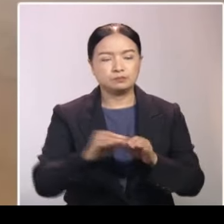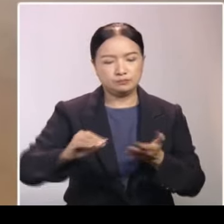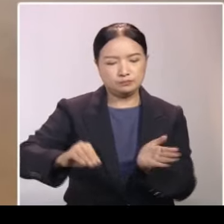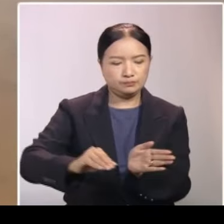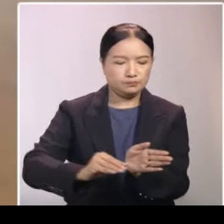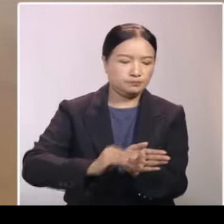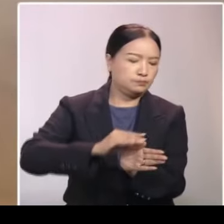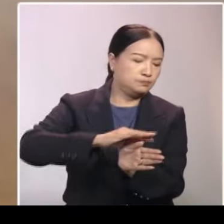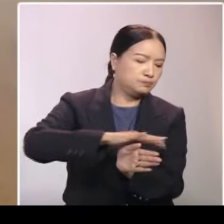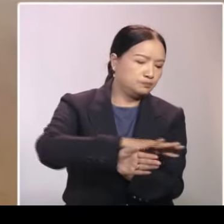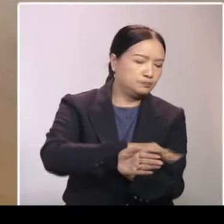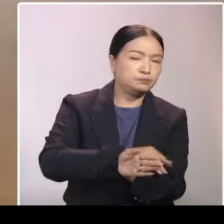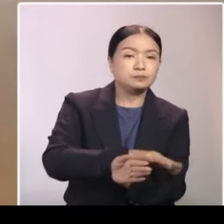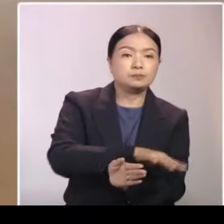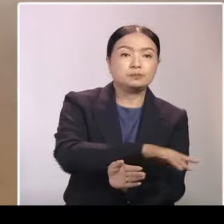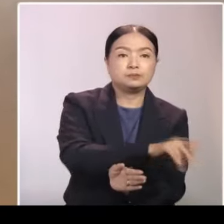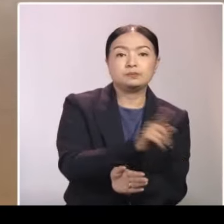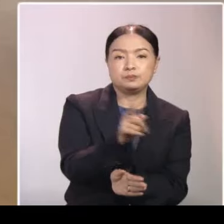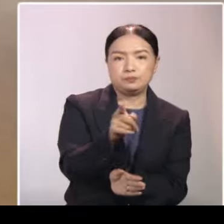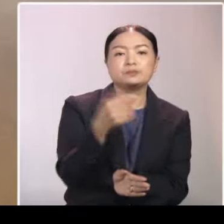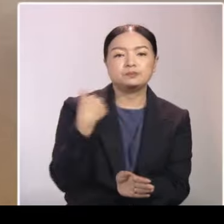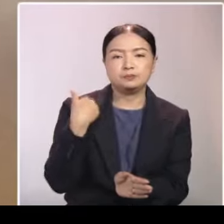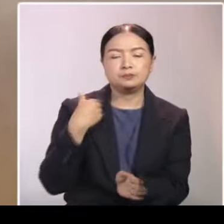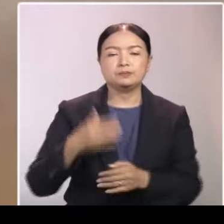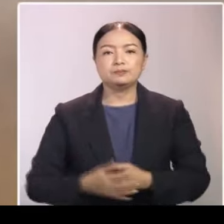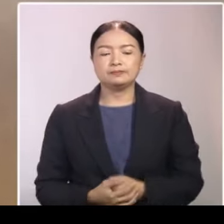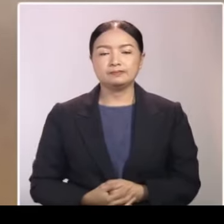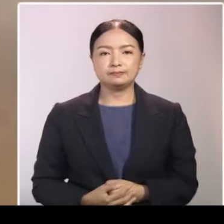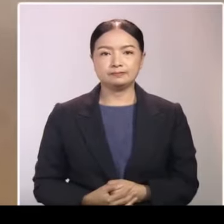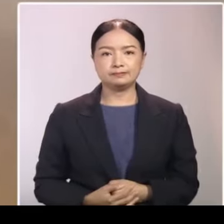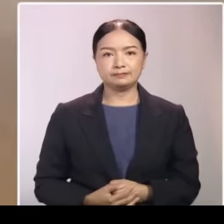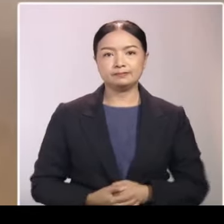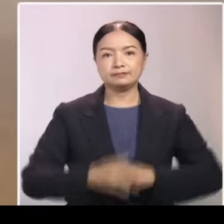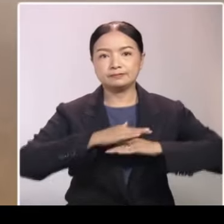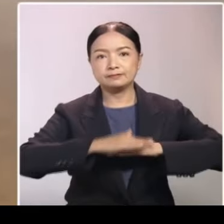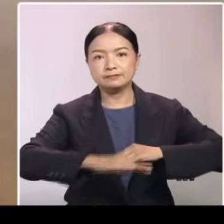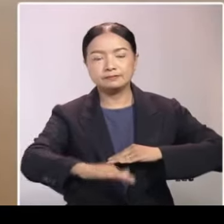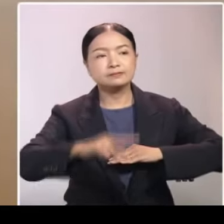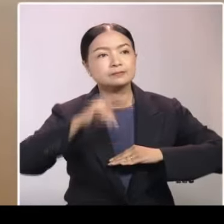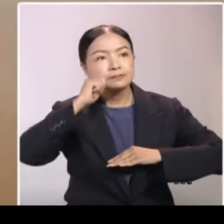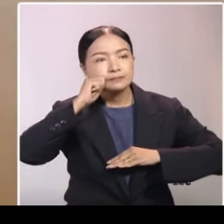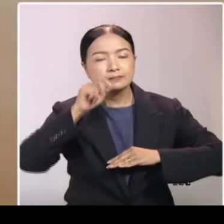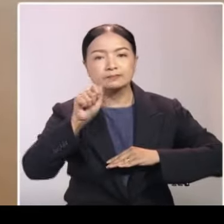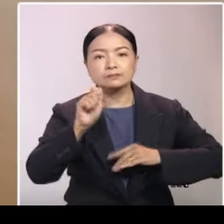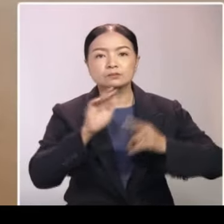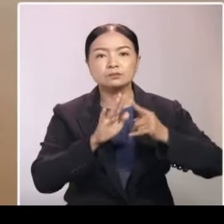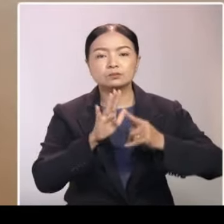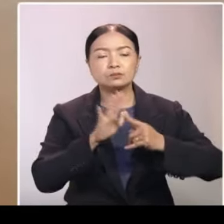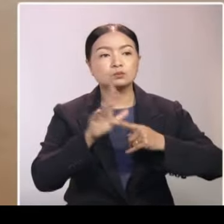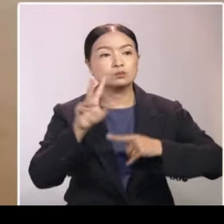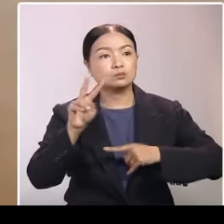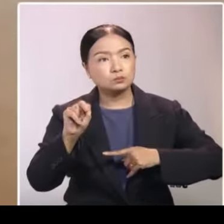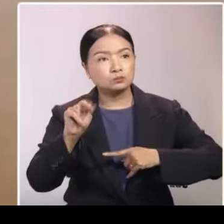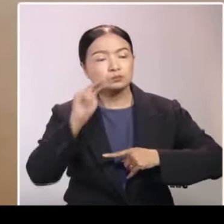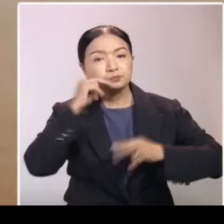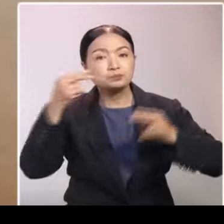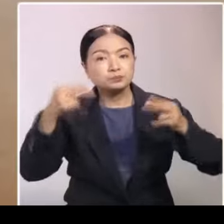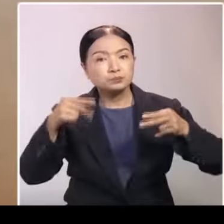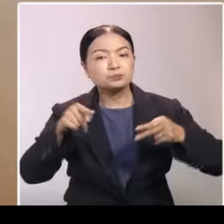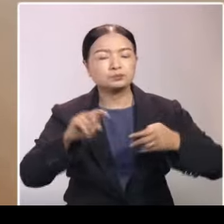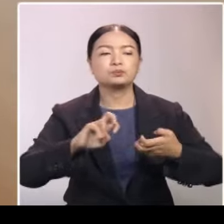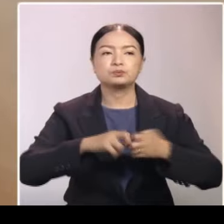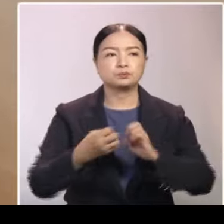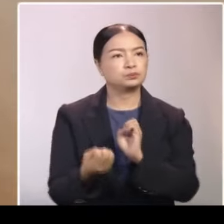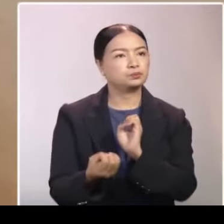ปัญหาน้ำเอ่อล้นไหลระบายลงน้ำโขงช้าครับโดยพื้นที่ลุ่มน้ำอูนลำน้ำสงครามอำเภอศรีสงครามเนี่ยได้รับผล